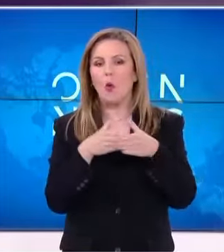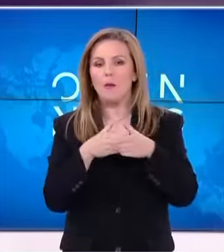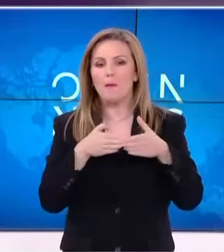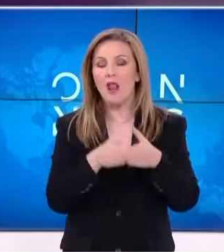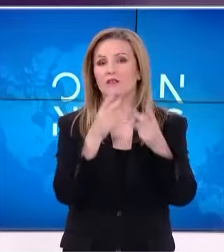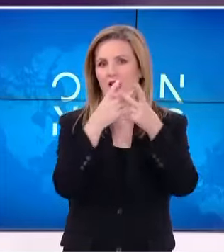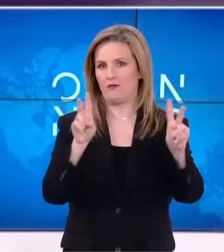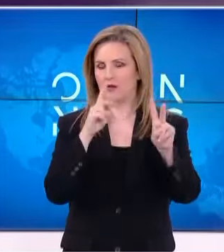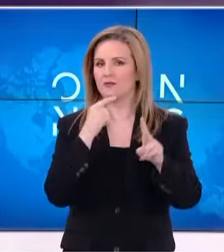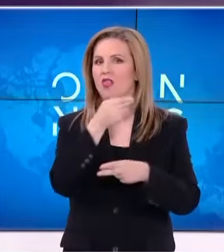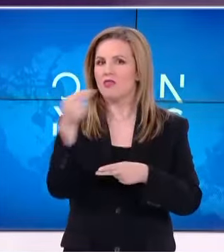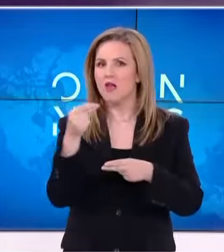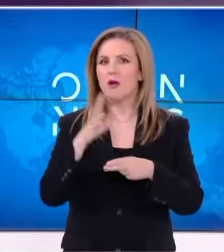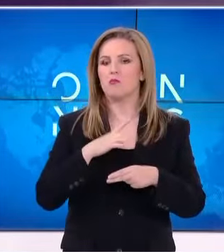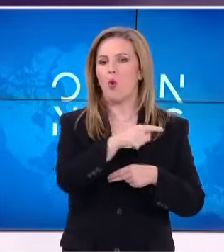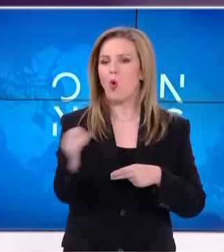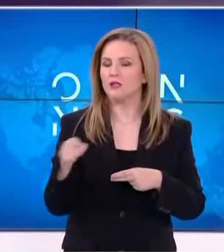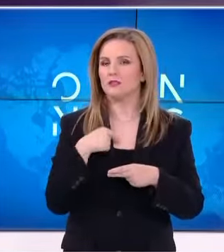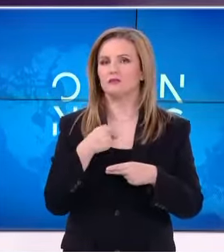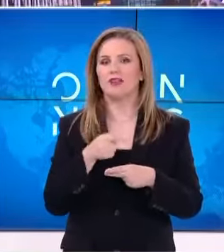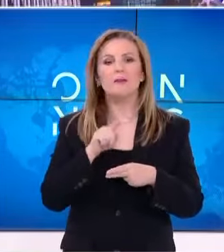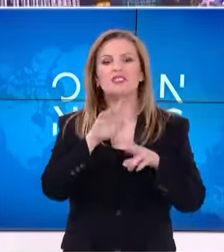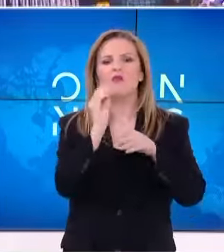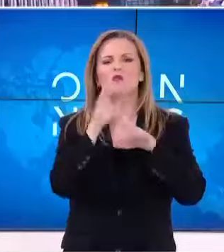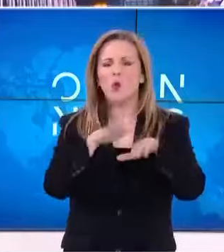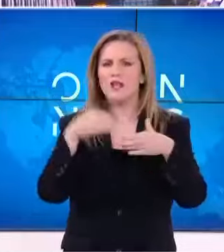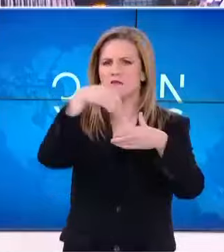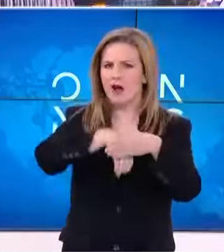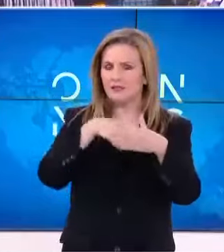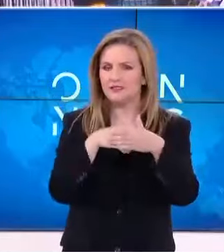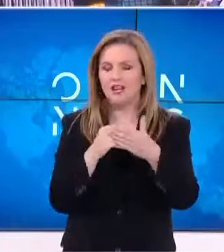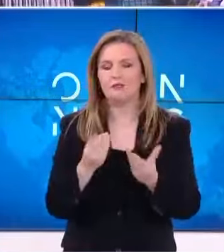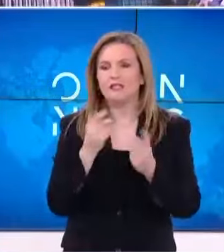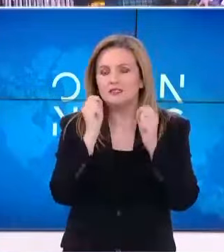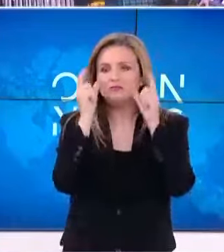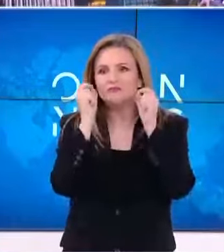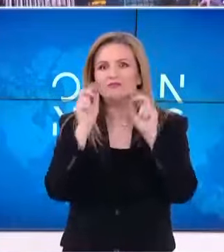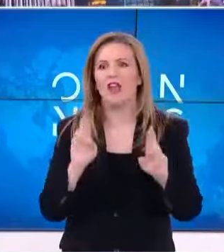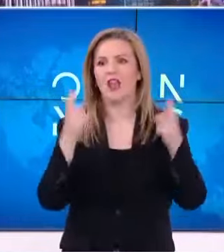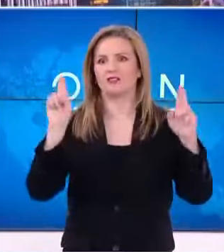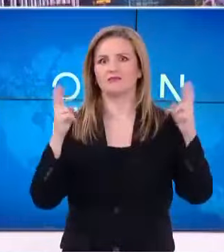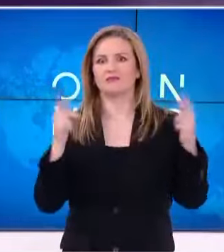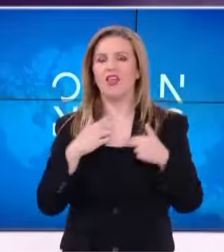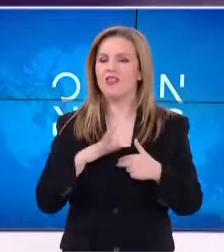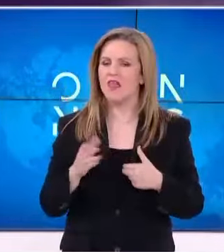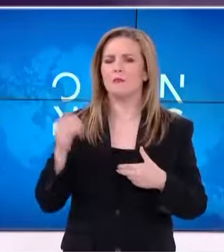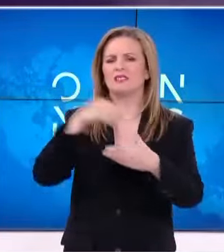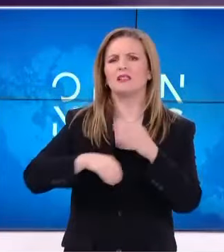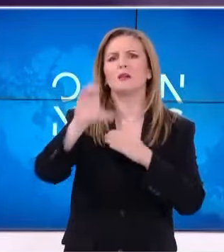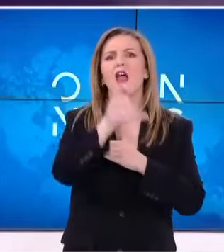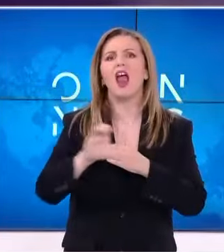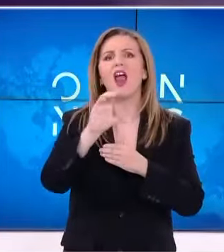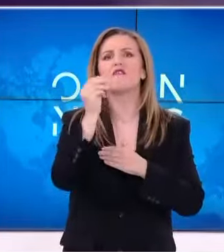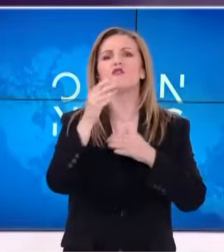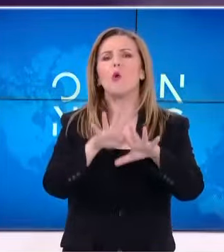πολίτες για τους πολίτες έχουμε δώσει ζωή στη βουλή και θέλουμε να δώσουμε ζωή και στην ευρωβουλή δεν είναι ποτέ